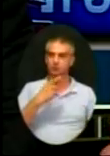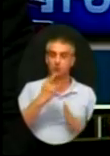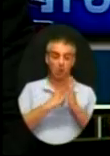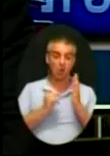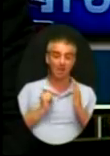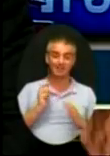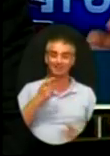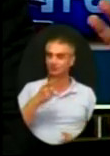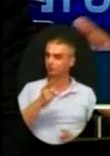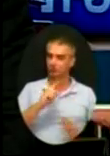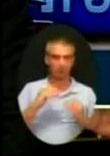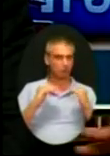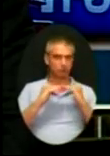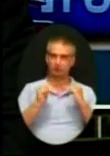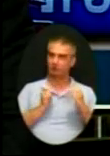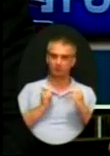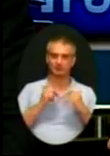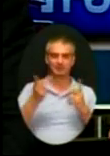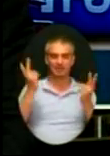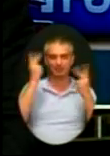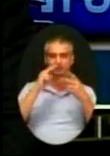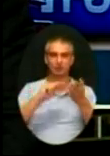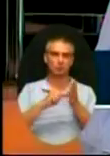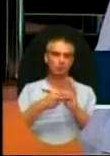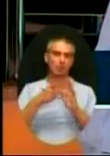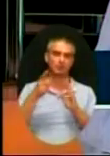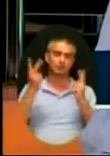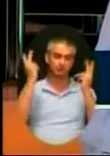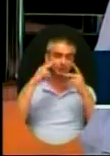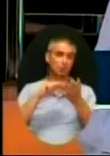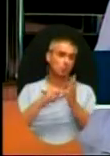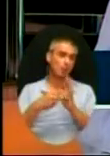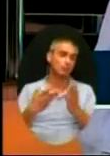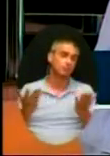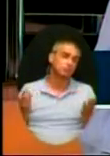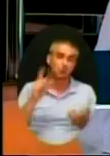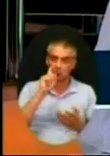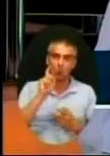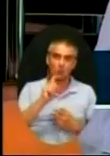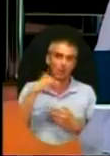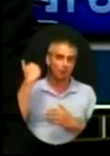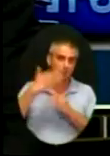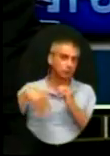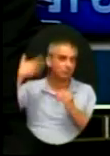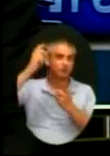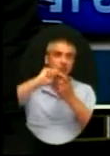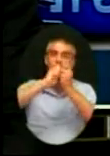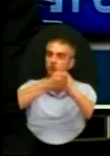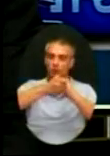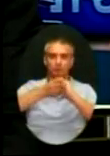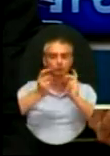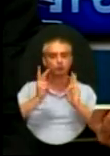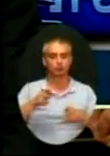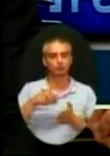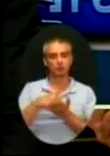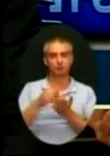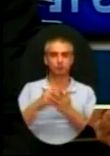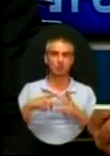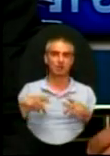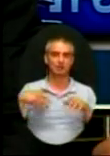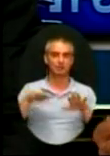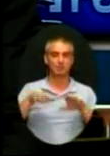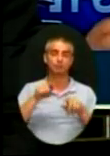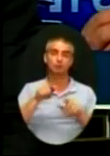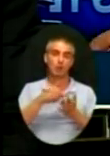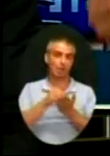חוק הגיוס הזה הוא לא שוויון בנטל, הוא הסדר פוליטי. הוא הסדר פוליטי שיכול להיות שבסוף בו באמת שינויים כאלה ואחרים שאפשרו את המשך קיום